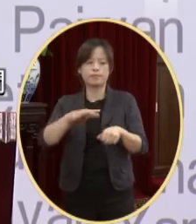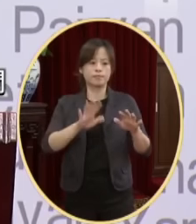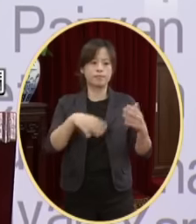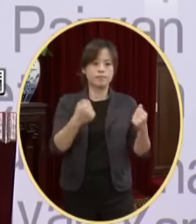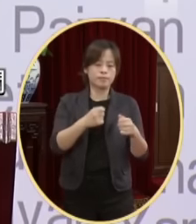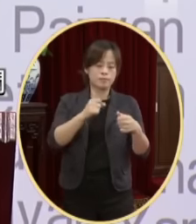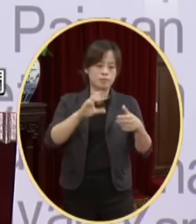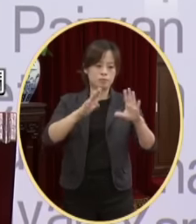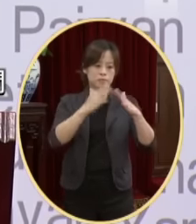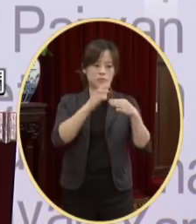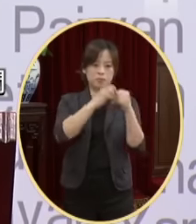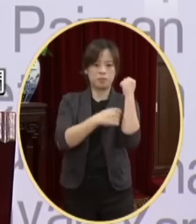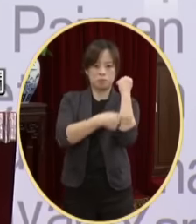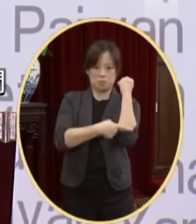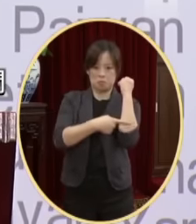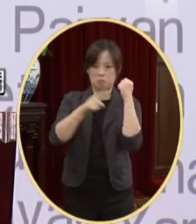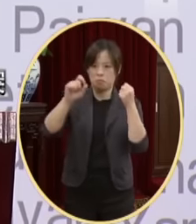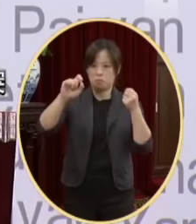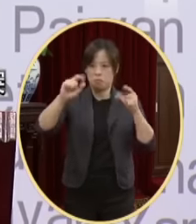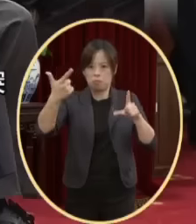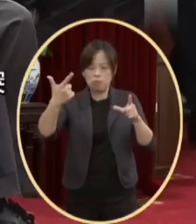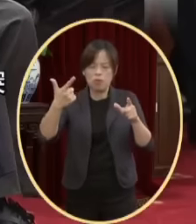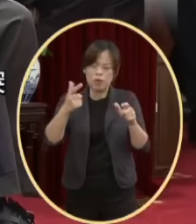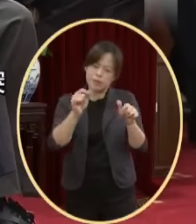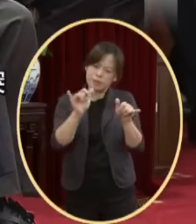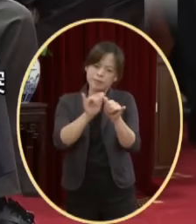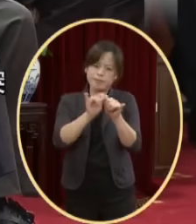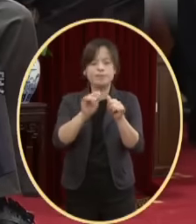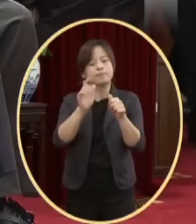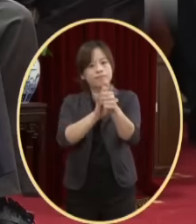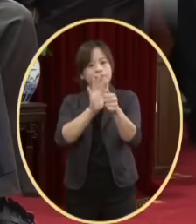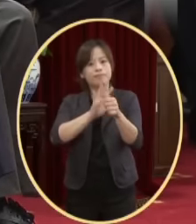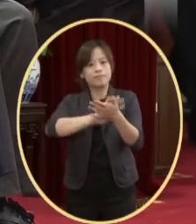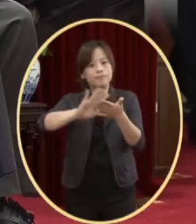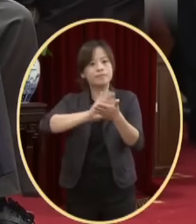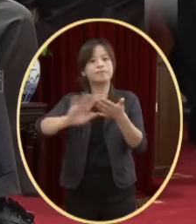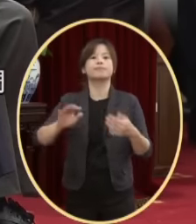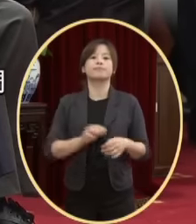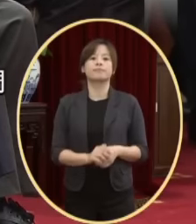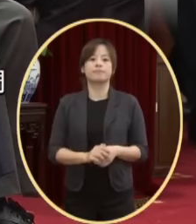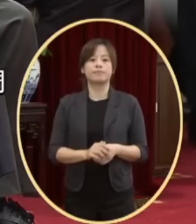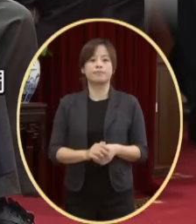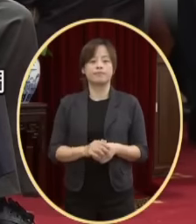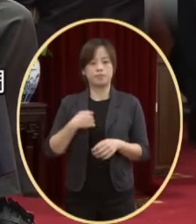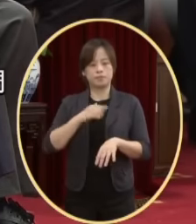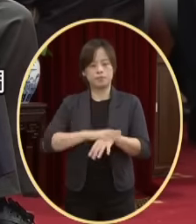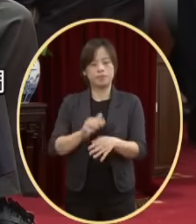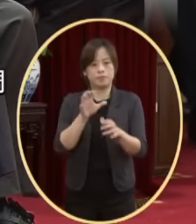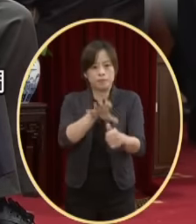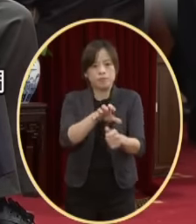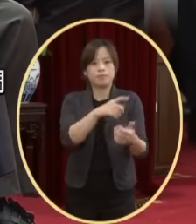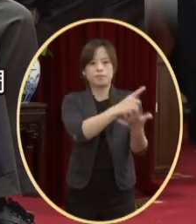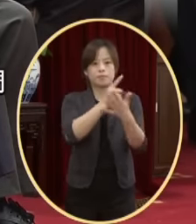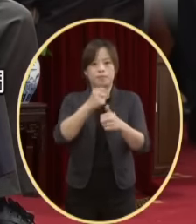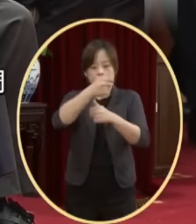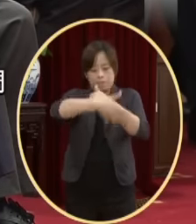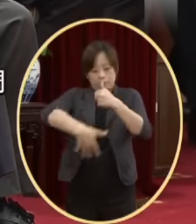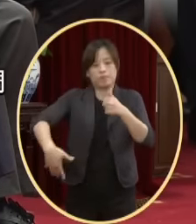现行国家法律规范之间日益频繁的冲突。我们会要求相关的部